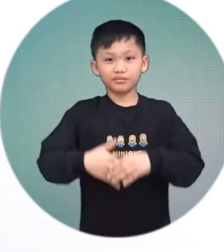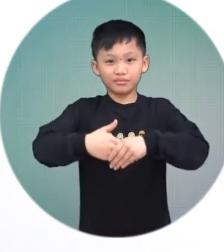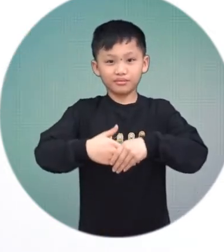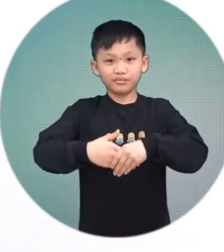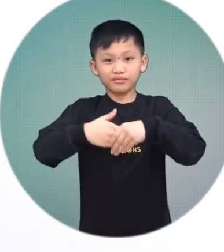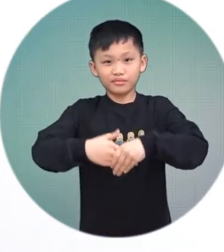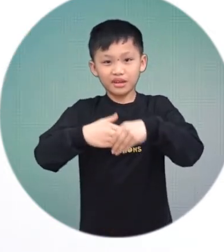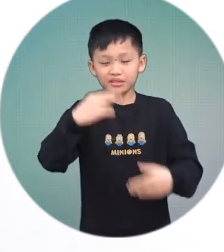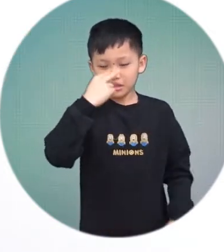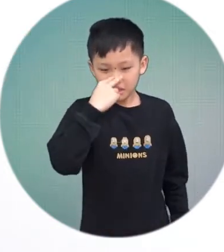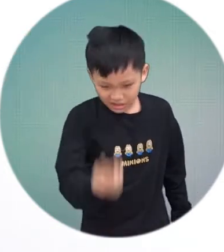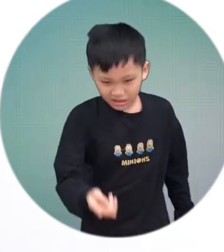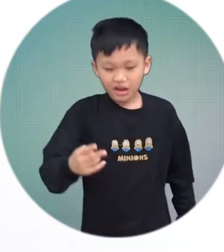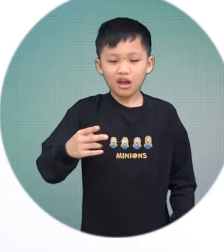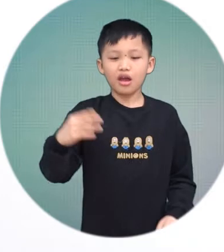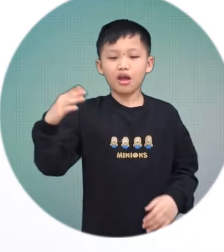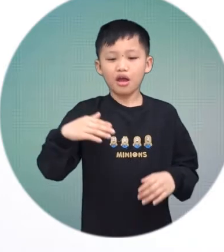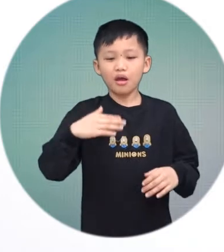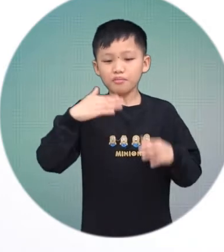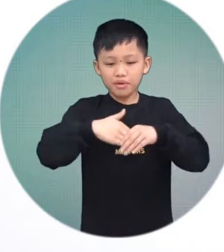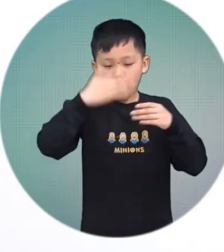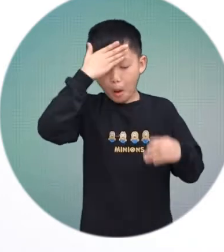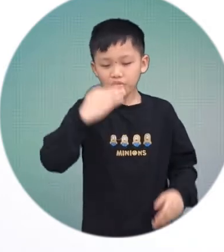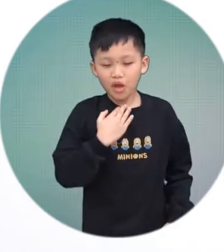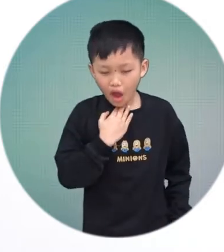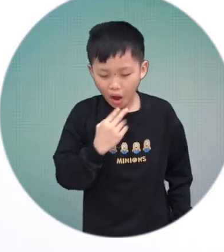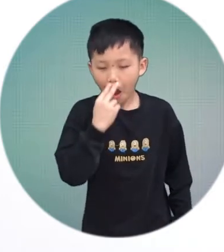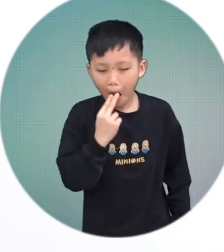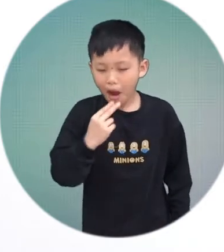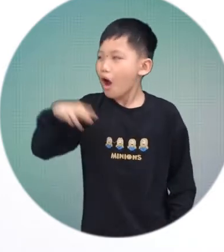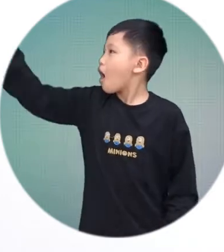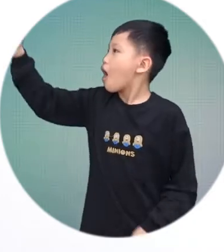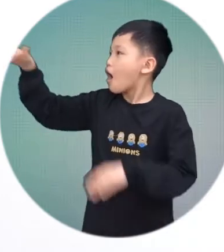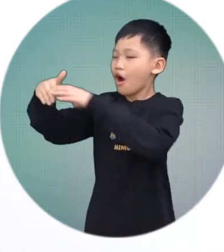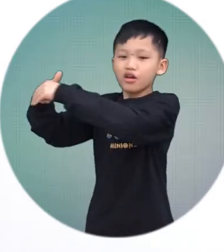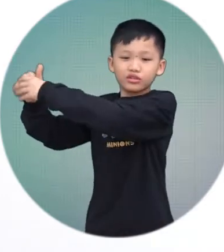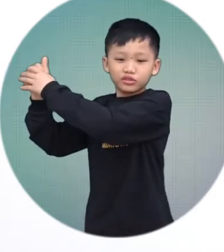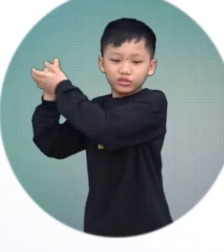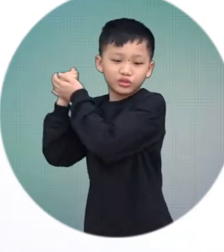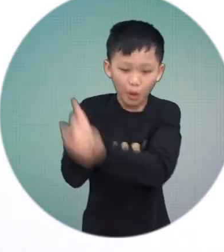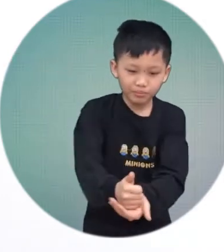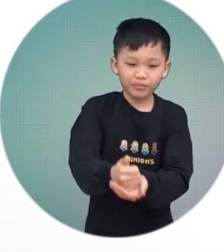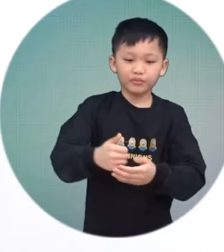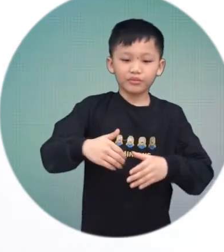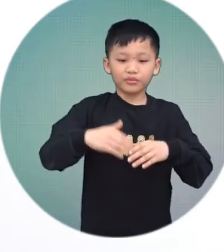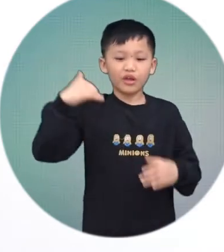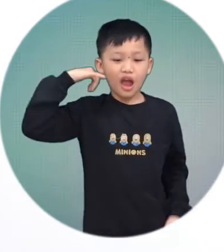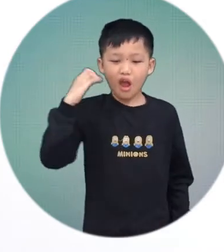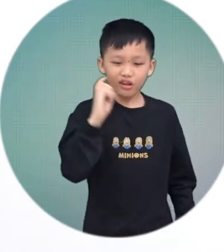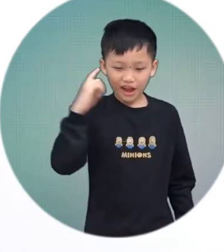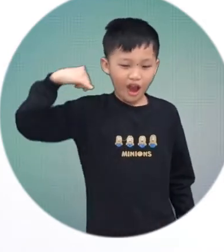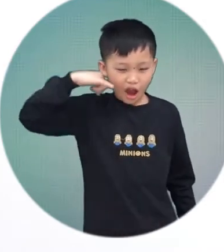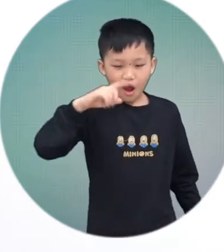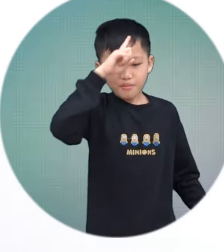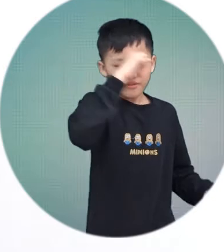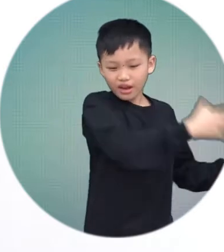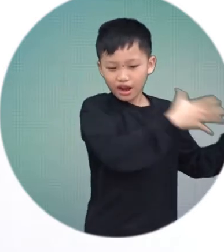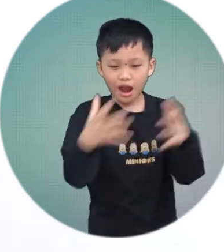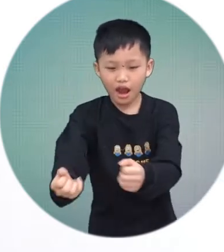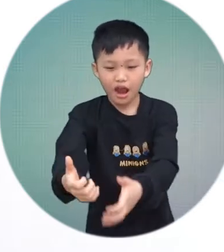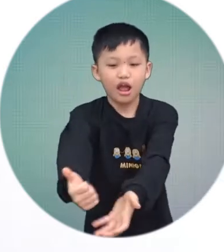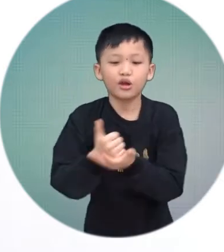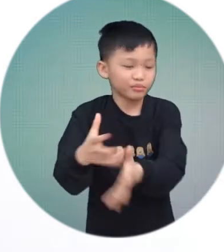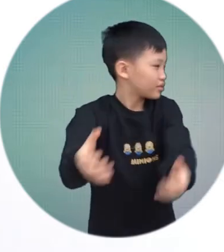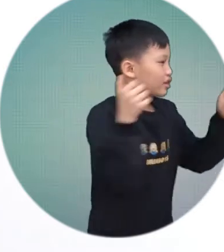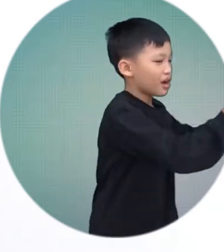giáo. Nếu thấy bạn khác cũng có những dấu hiệu như vậy, hãy giúp bạn bằng cách báo cho thầy cô giáo để bạn được đưa